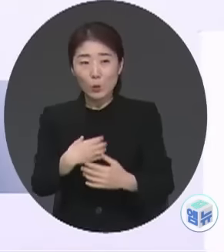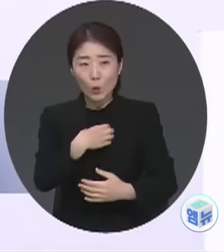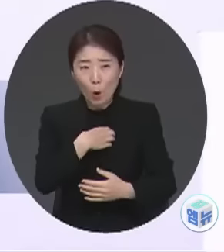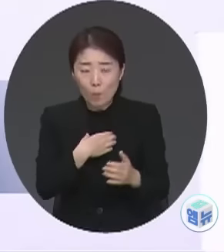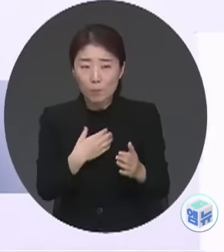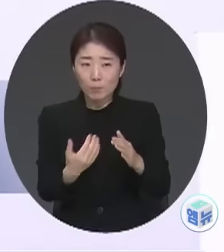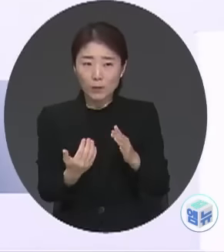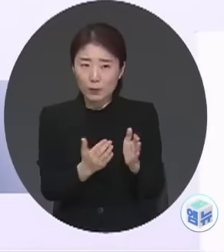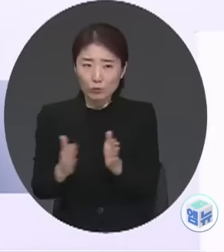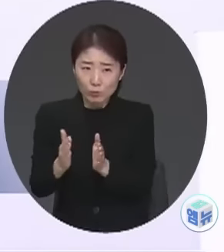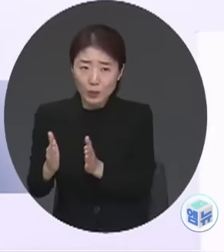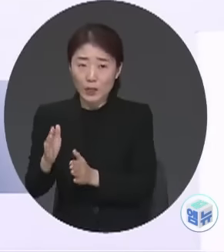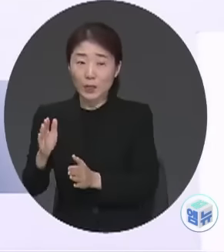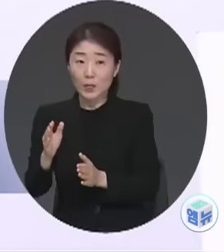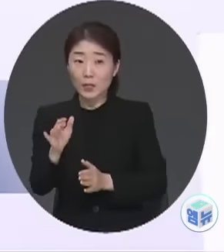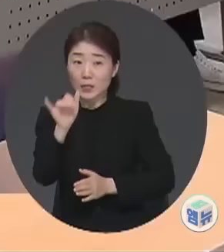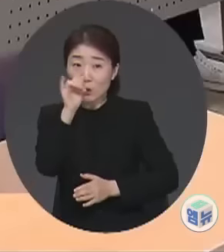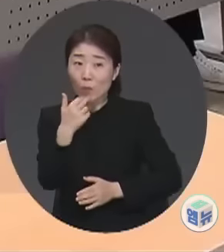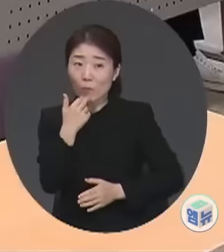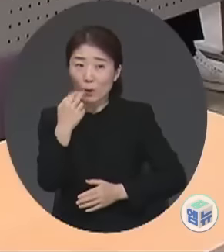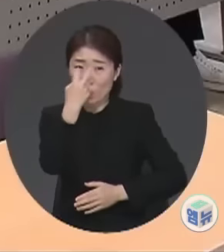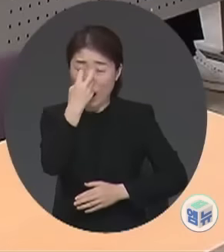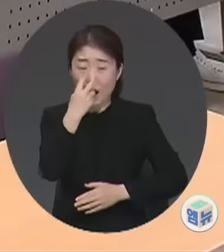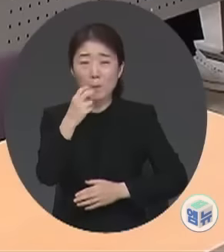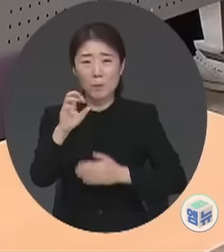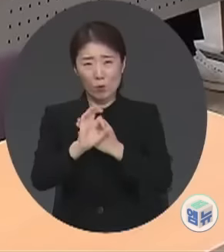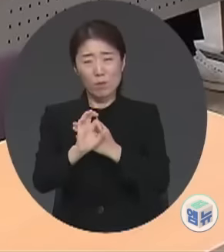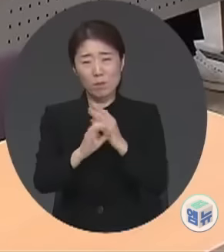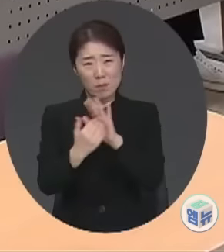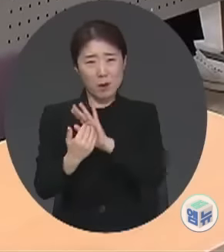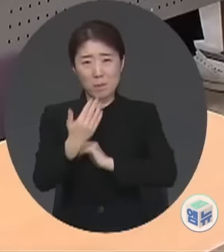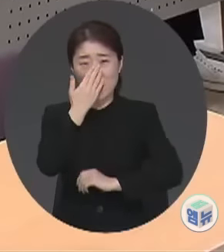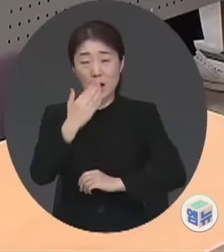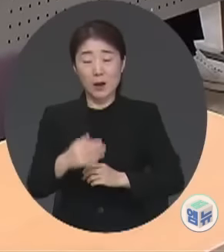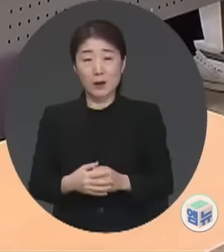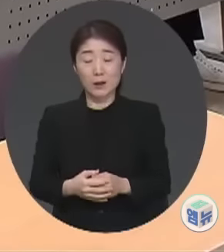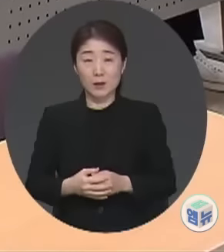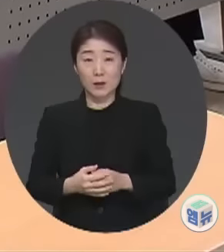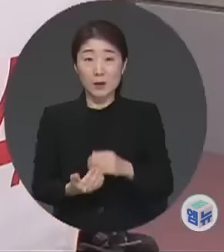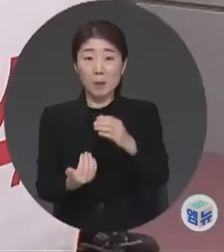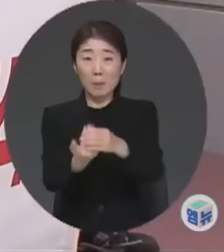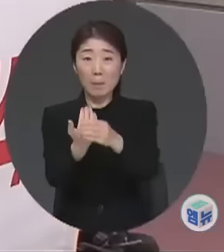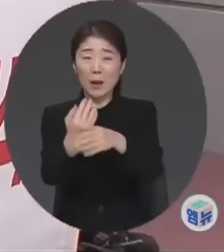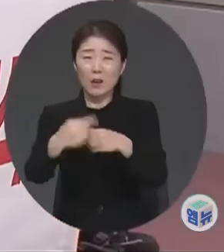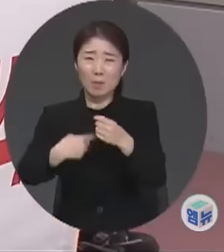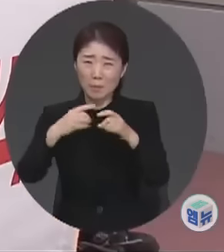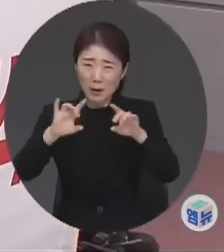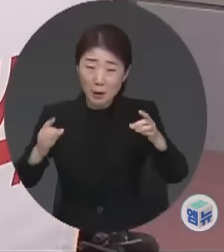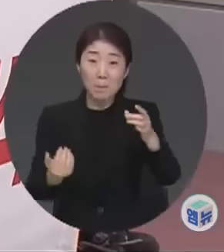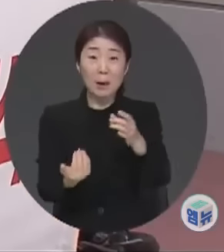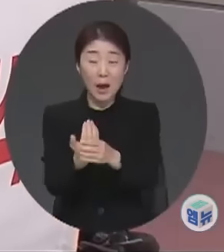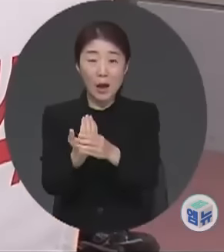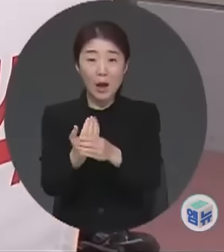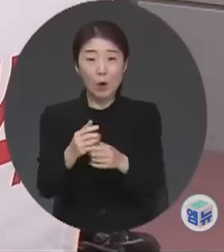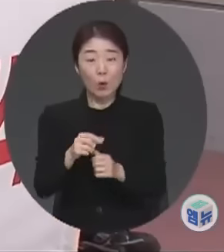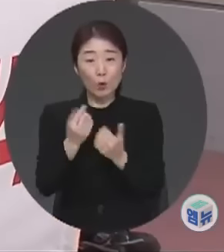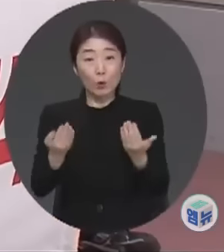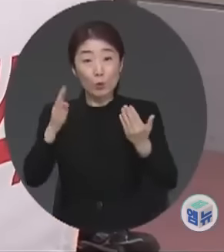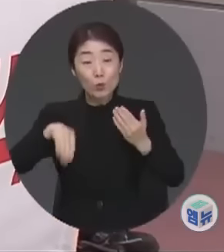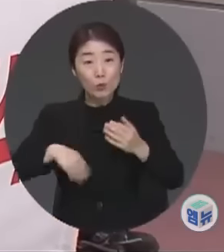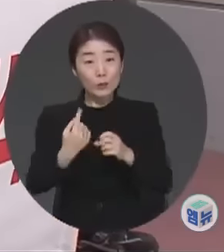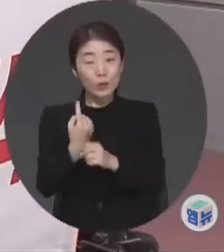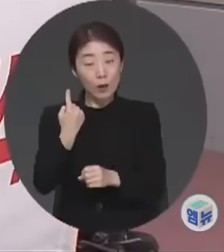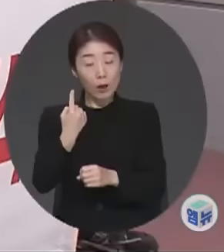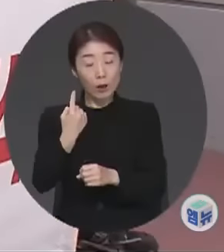대한 점검만 했더라도. 중대재해는 해마다 계속되는 가운데 고용노동부가 파악하고 있는 지난 한 해